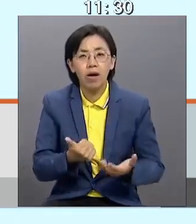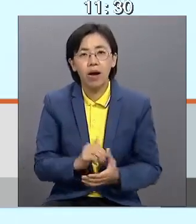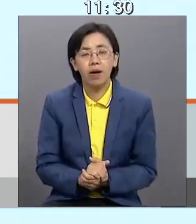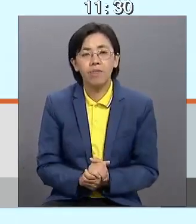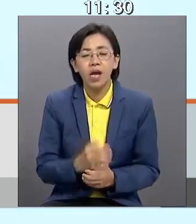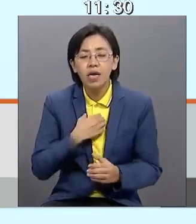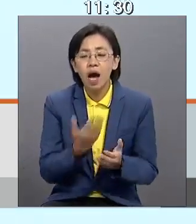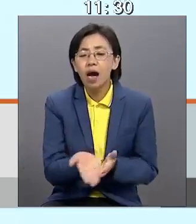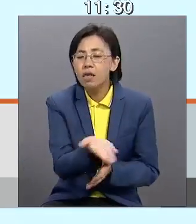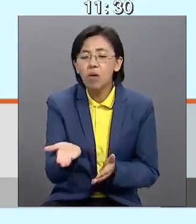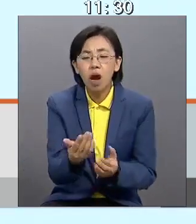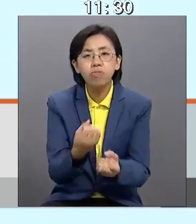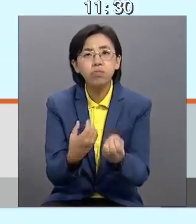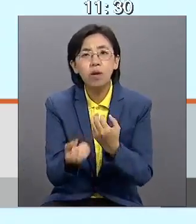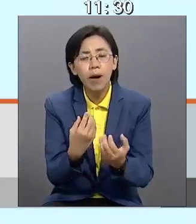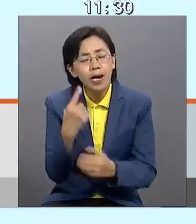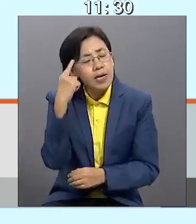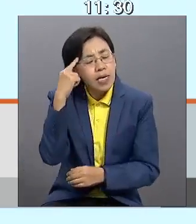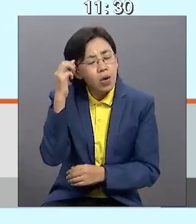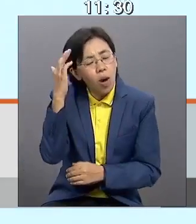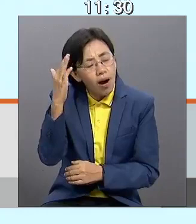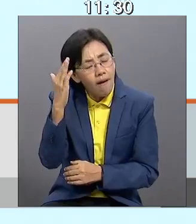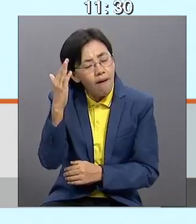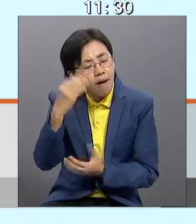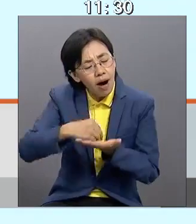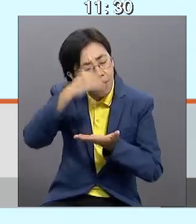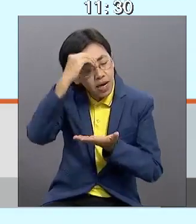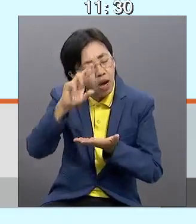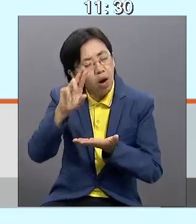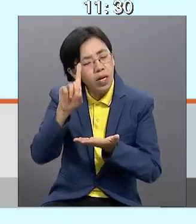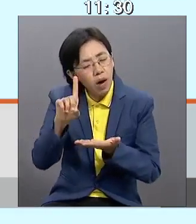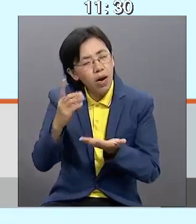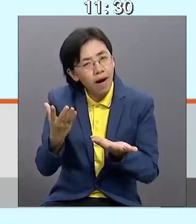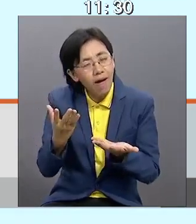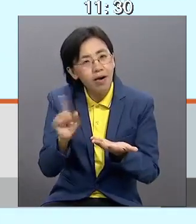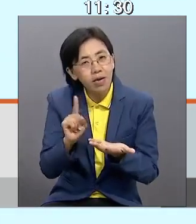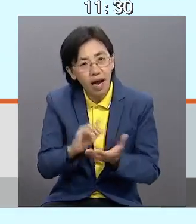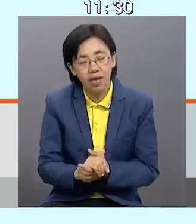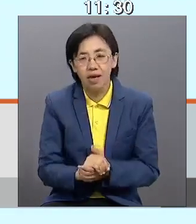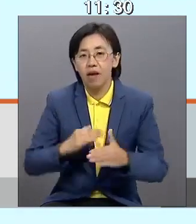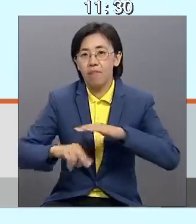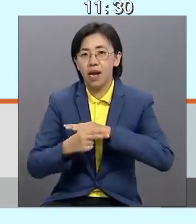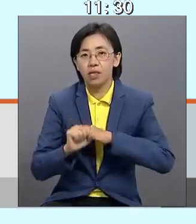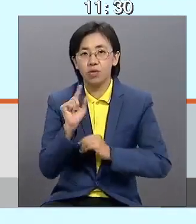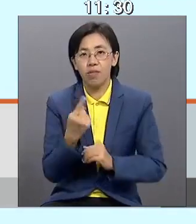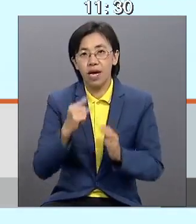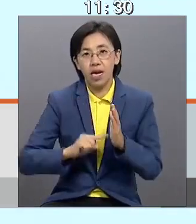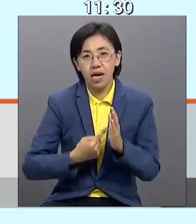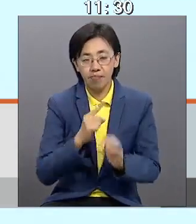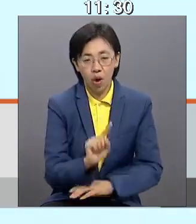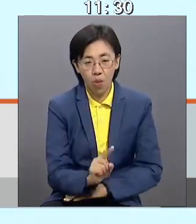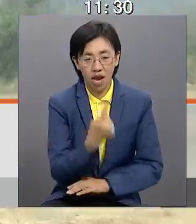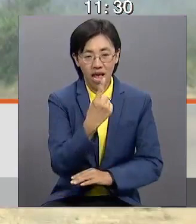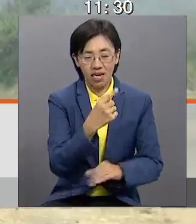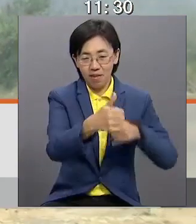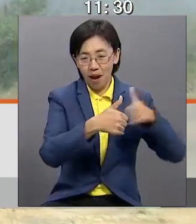ท้อนความคิดและความคาดหวังในการเข้ามาเป็นนักศึกษาวิชาทหารภายใต้หลักสูตรใหม่ตั้งแต่วันแรกที่มาปฐมนิเท